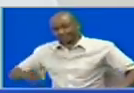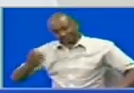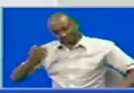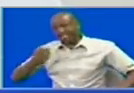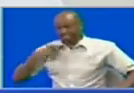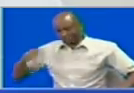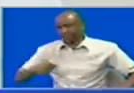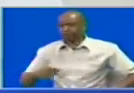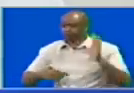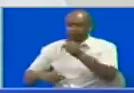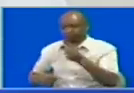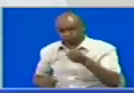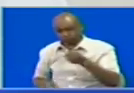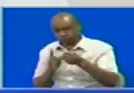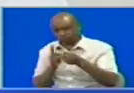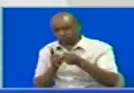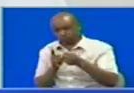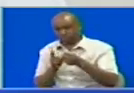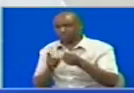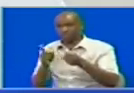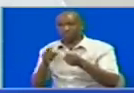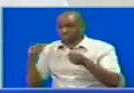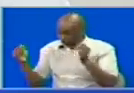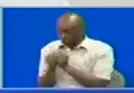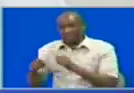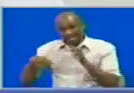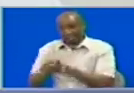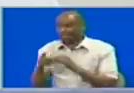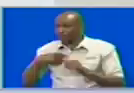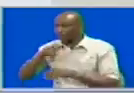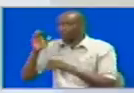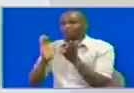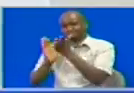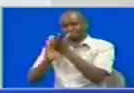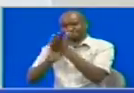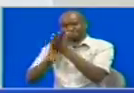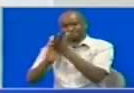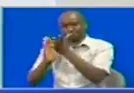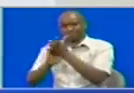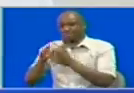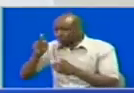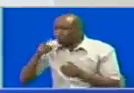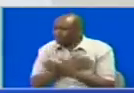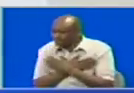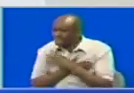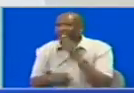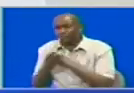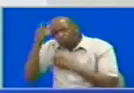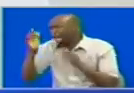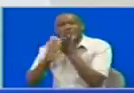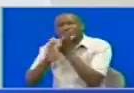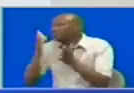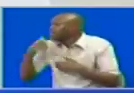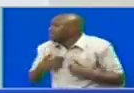Mimi kuja pale akanishika. Naam. Akanitukaingia naye kwa changing room, naona wachezaji wananipigia makofi. Akamwambia kapteni muelezee kwa nini tumpigia